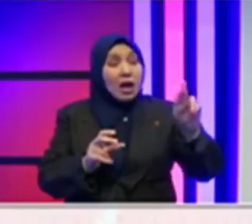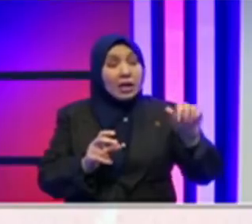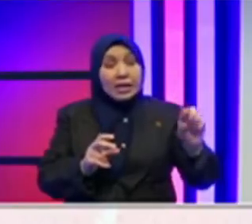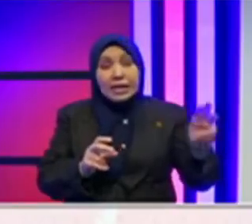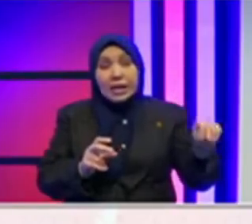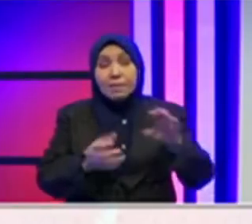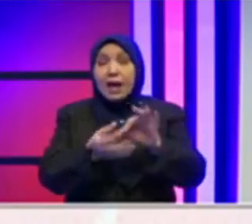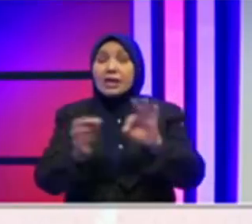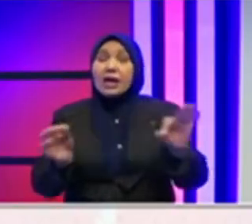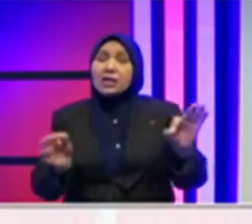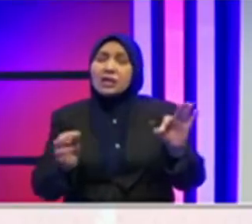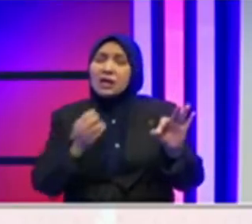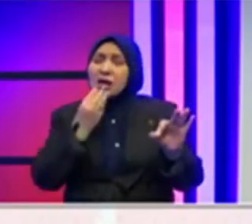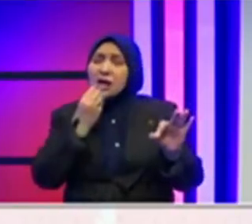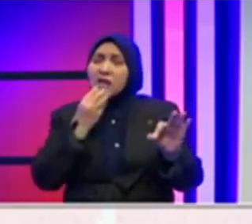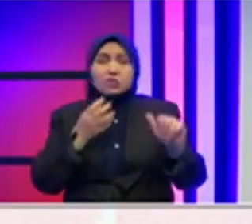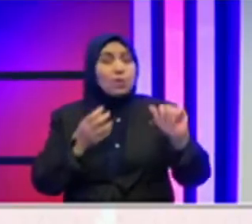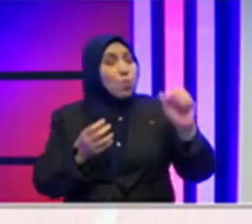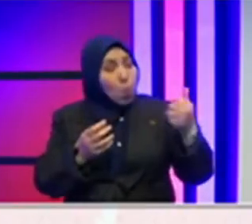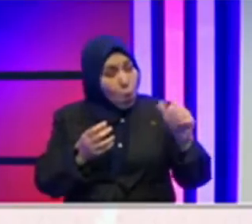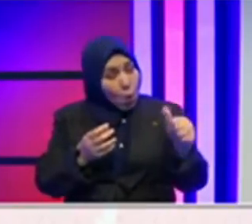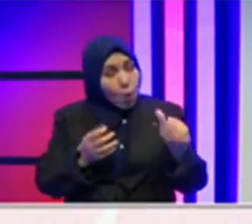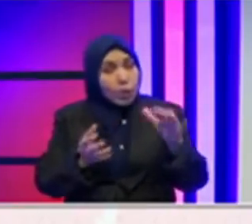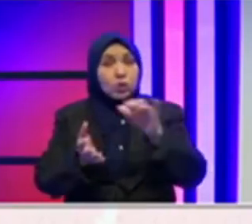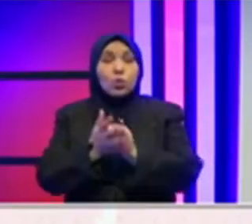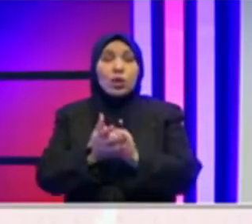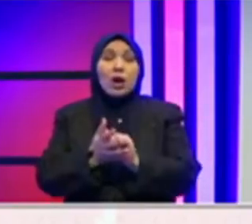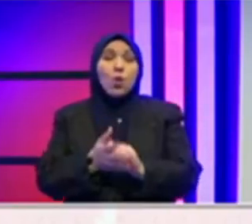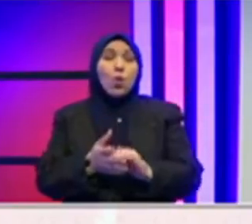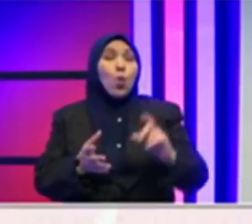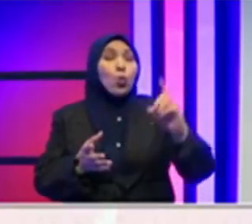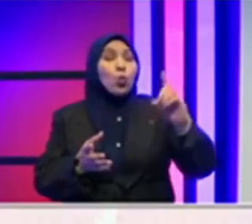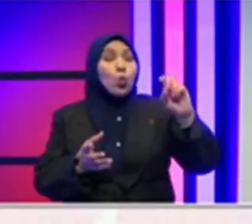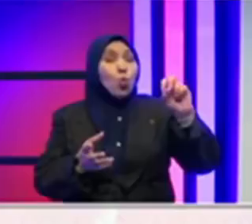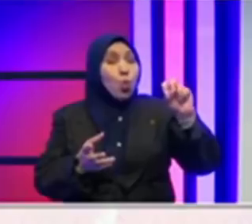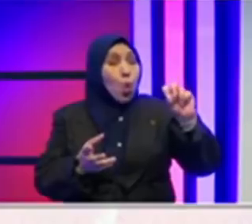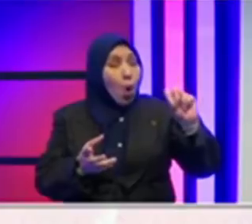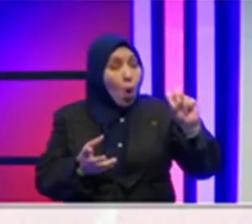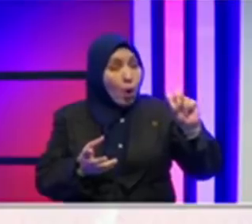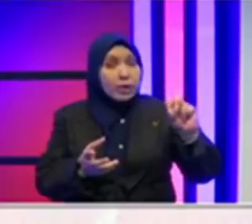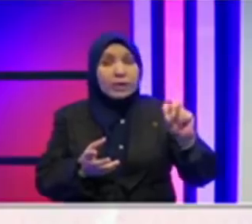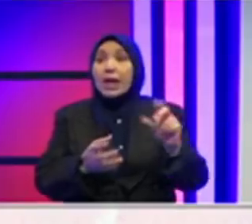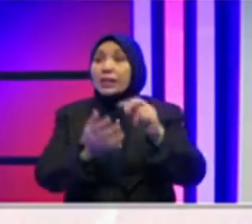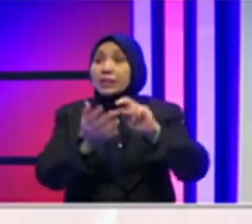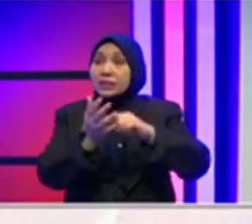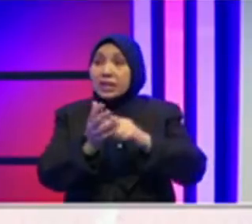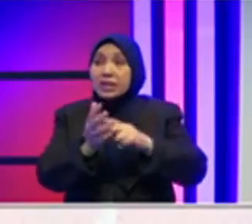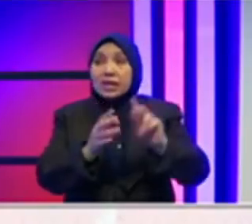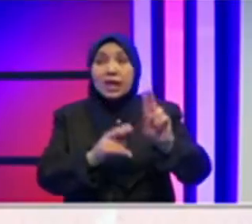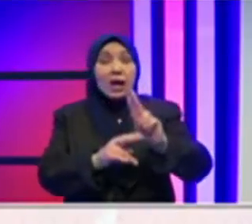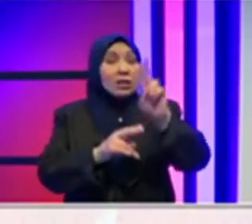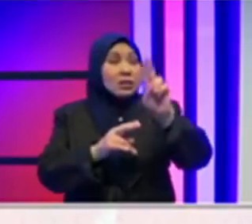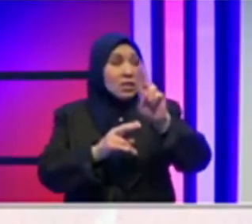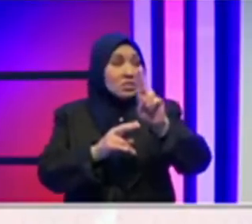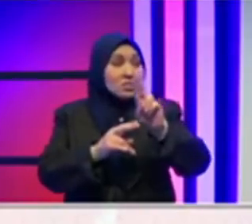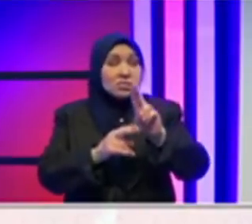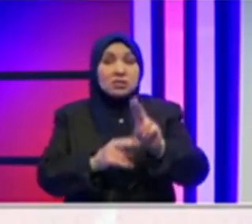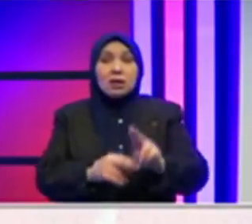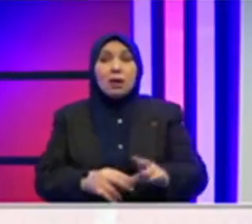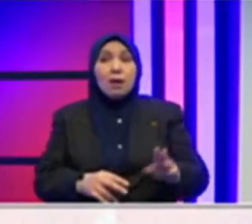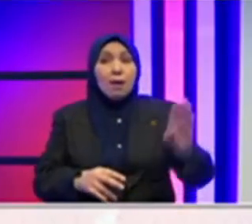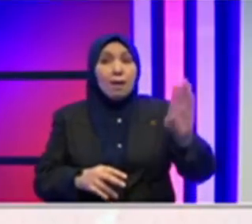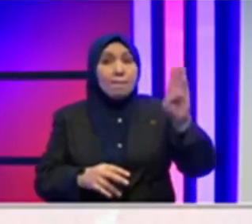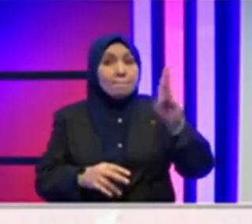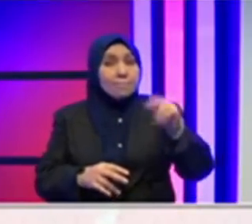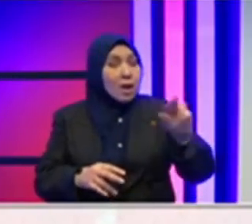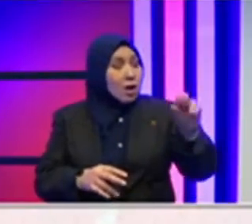yang ke-10, iaitulah huruf dad yang berbaris di atas. Daraba,